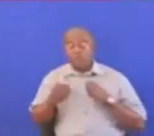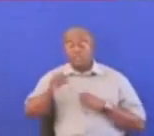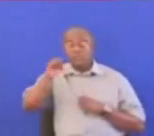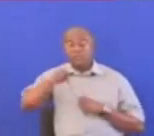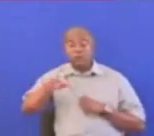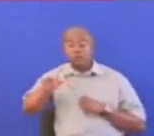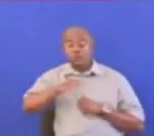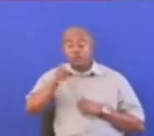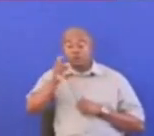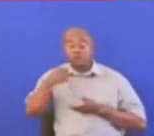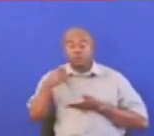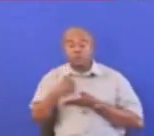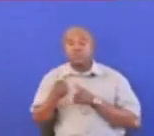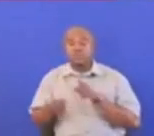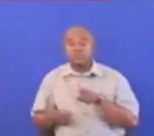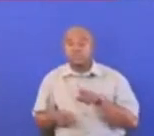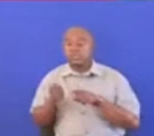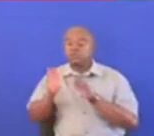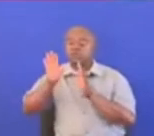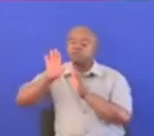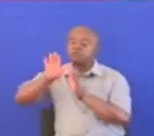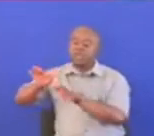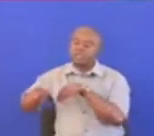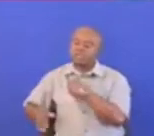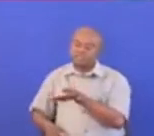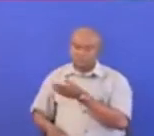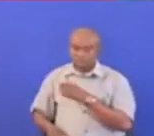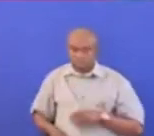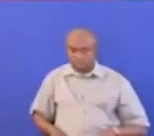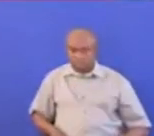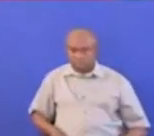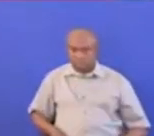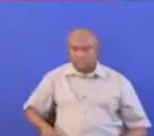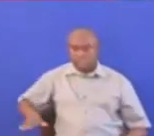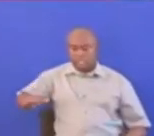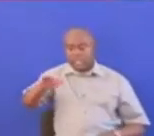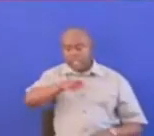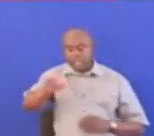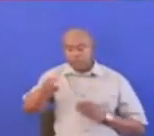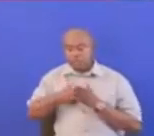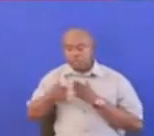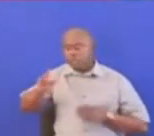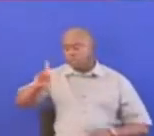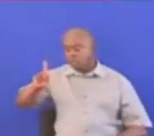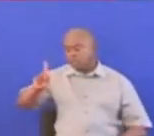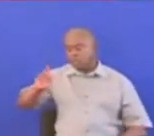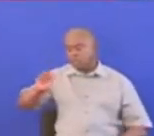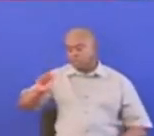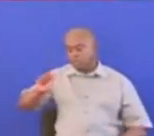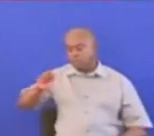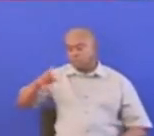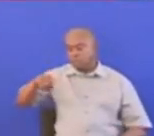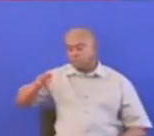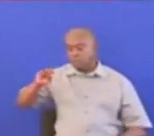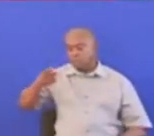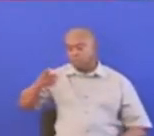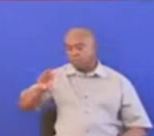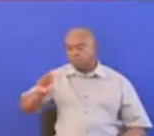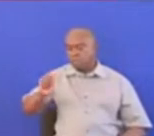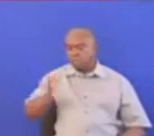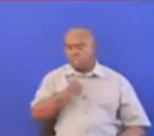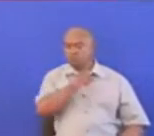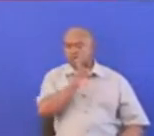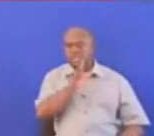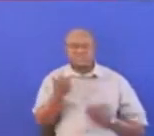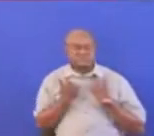eneo la mwekezaji ambalo lenyewe lilibaki, eneo la Kapunga. Kwa hiyo hili eneo lilisababisha wananchi waone kama wao hawakutendewa